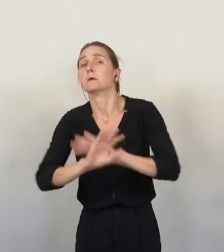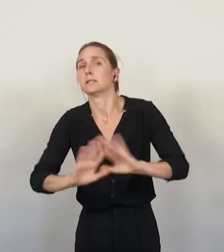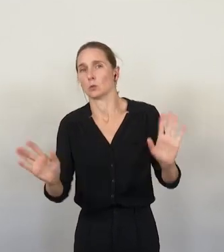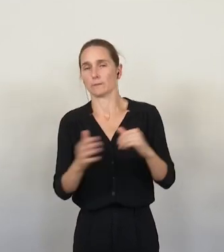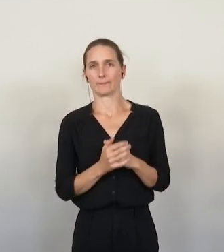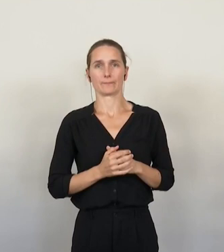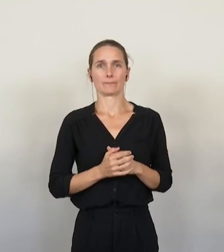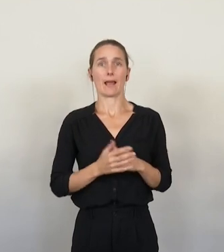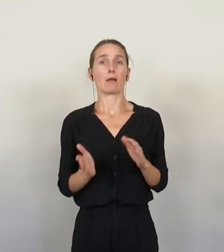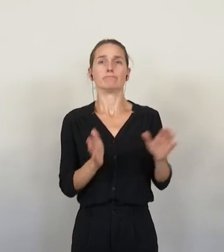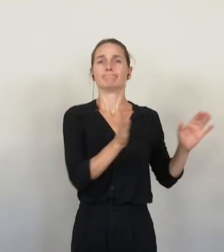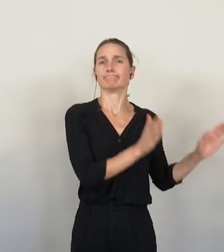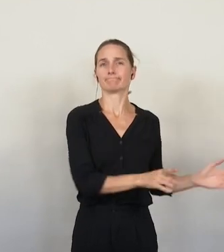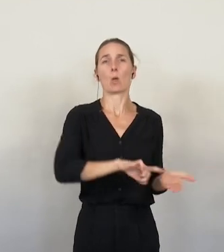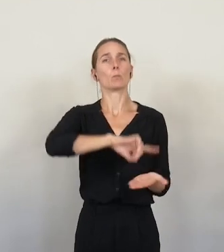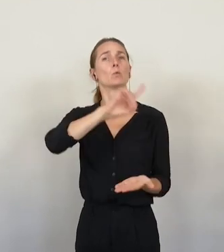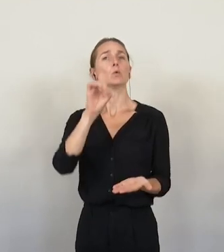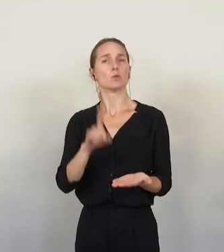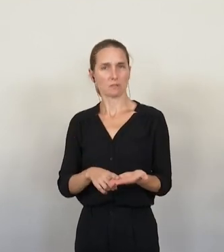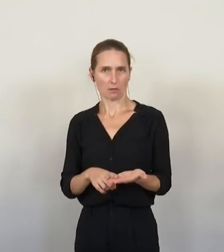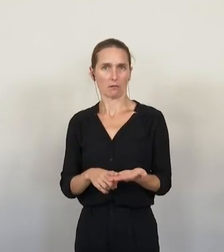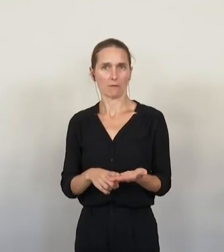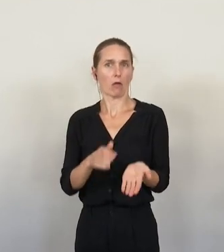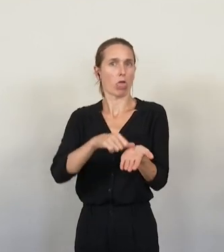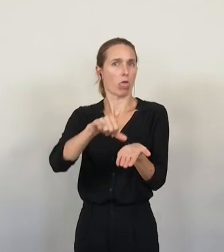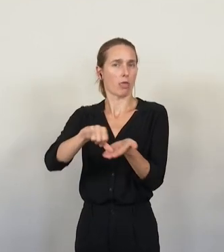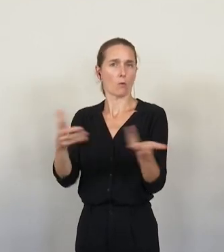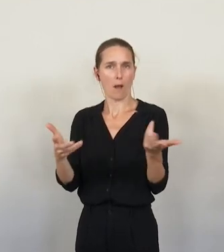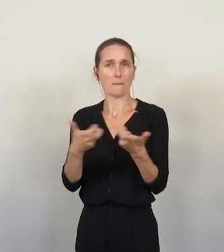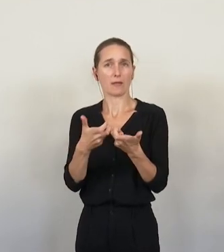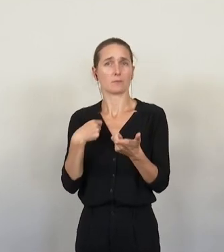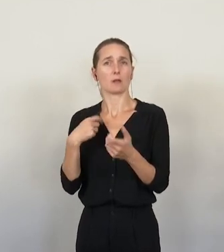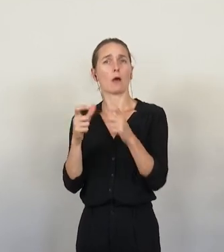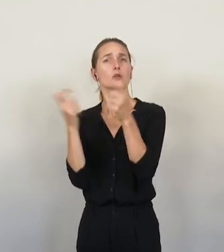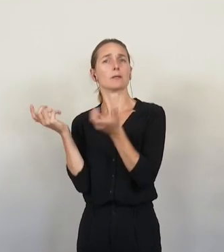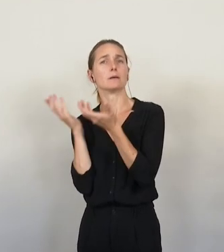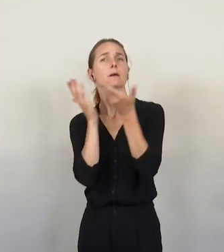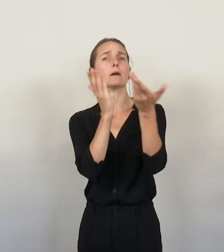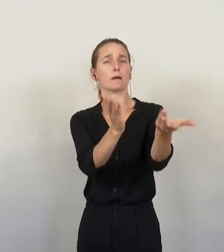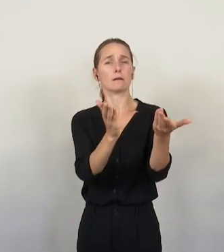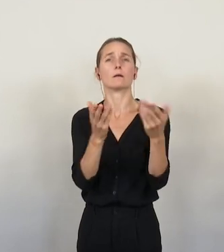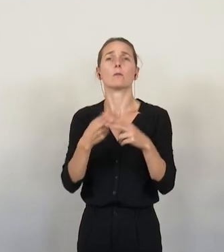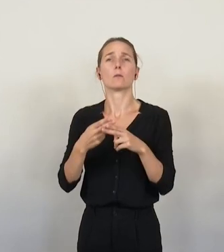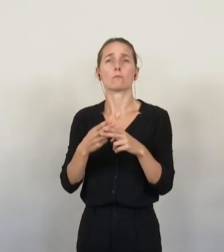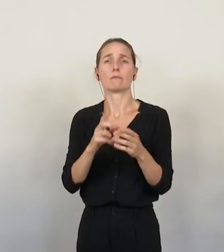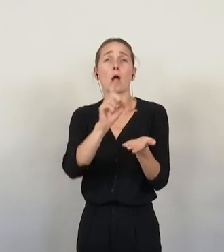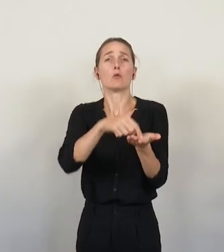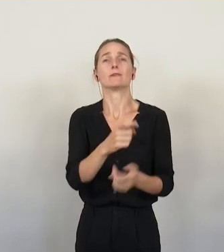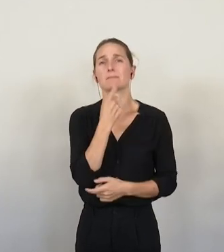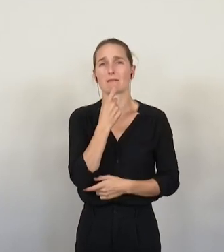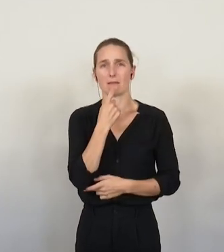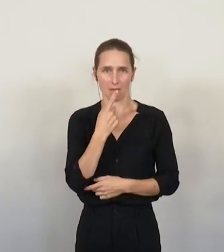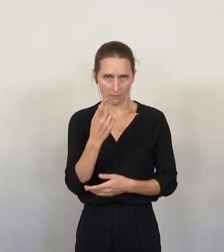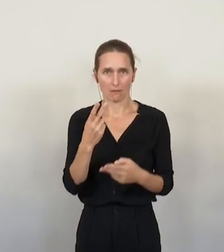appréciés euh vous avez par exemple un fournisseur qui s'appelle au bon sens des ma à Saint-Martin d'air